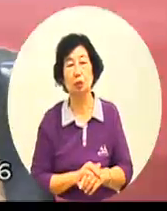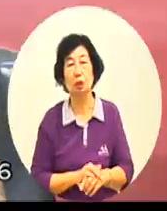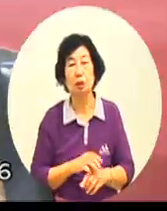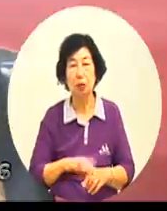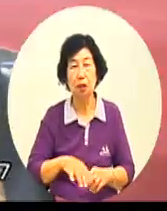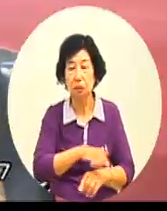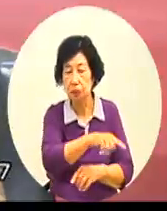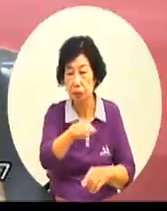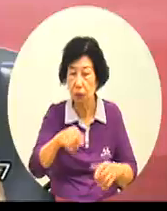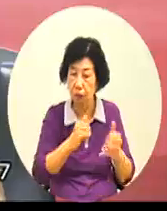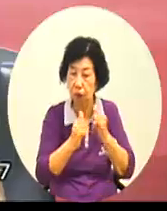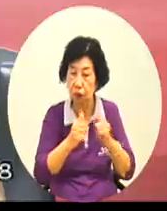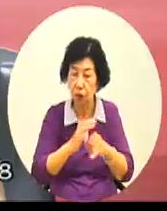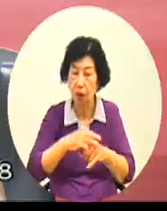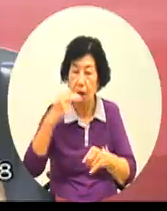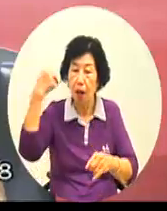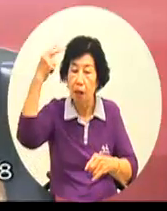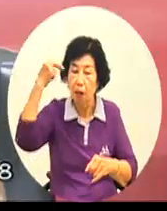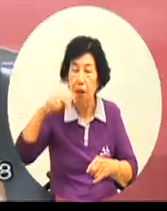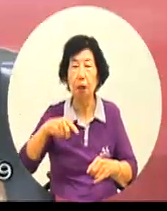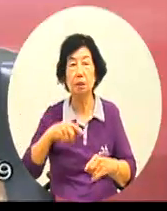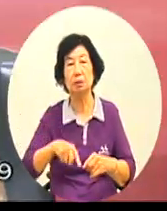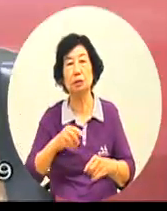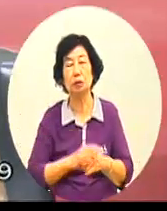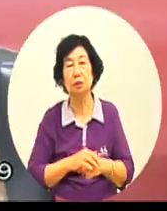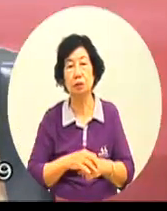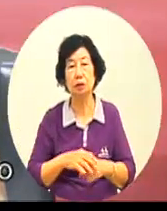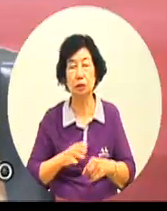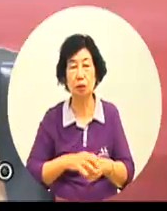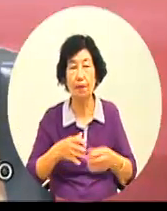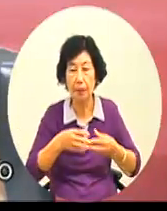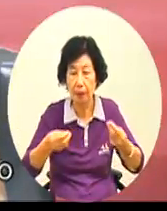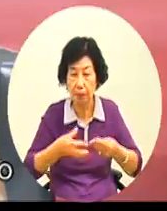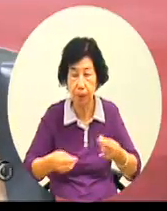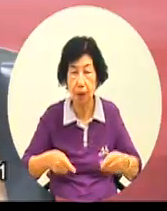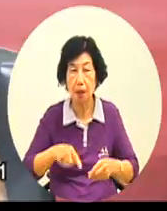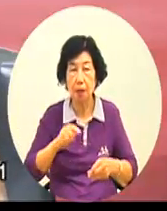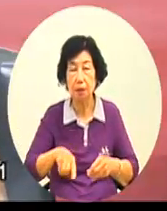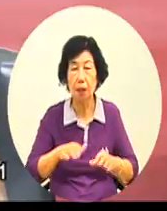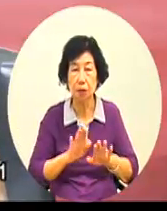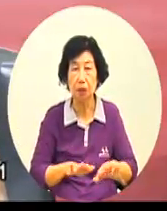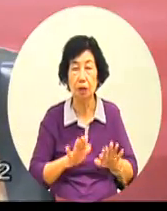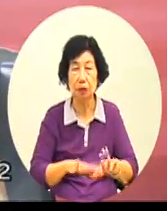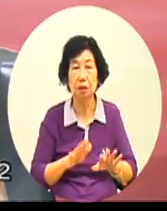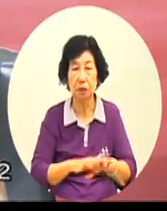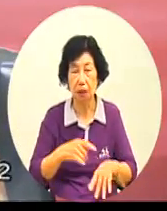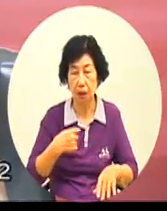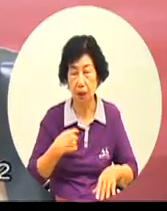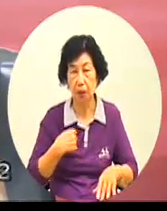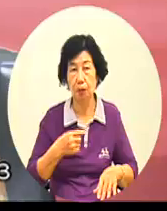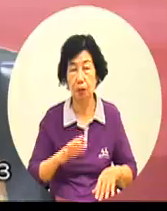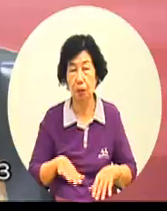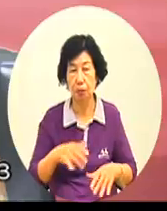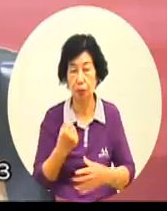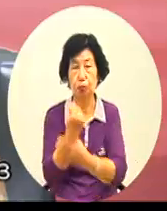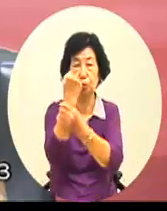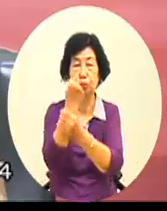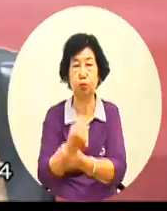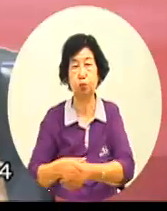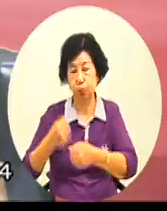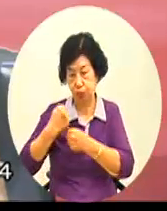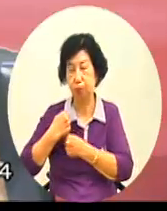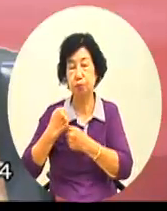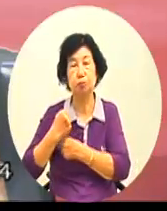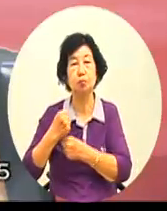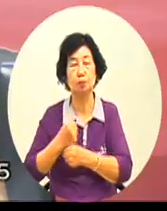个社会舆论嘛，上拍啊半死死一个团队啦，吼。但是坦白讲，我支持军人，我告诉